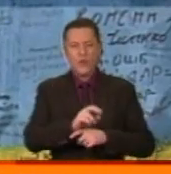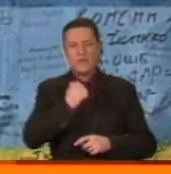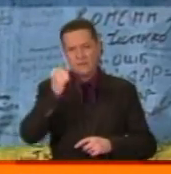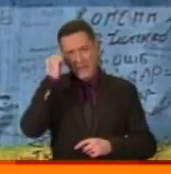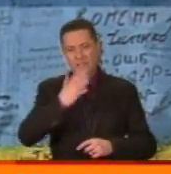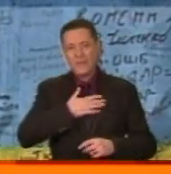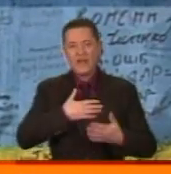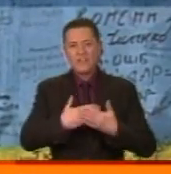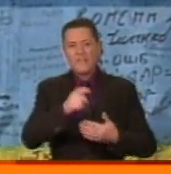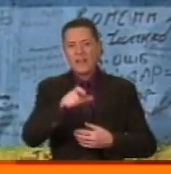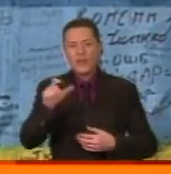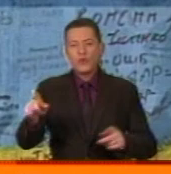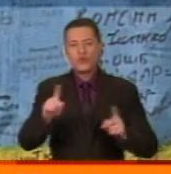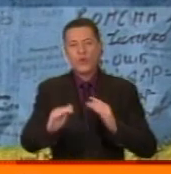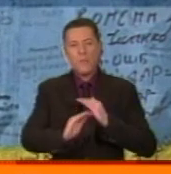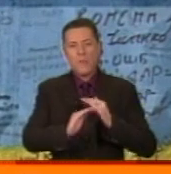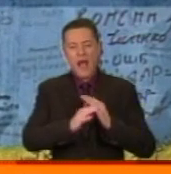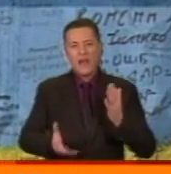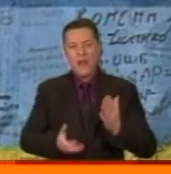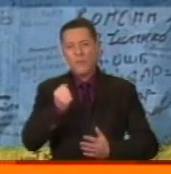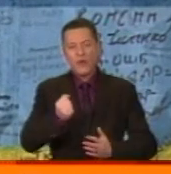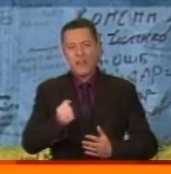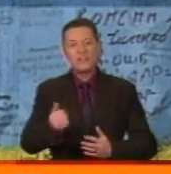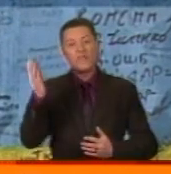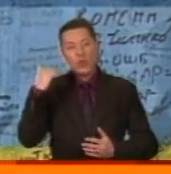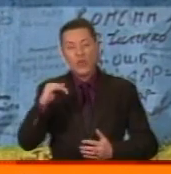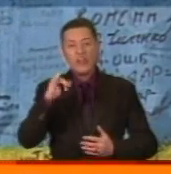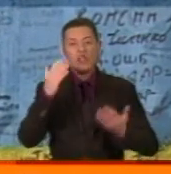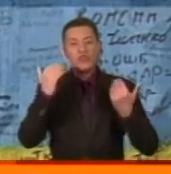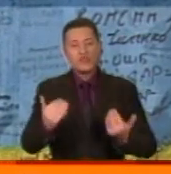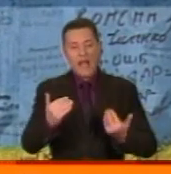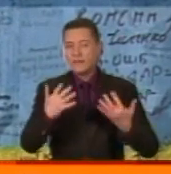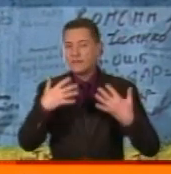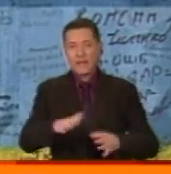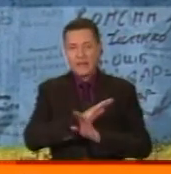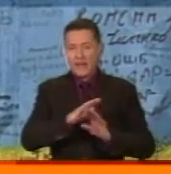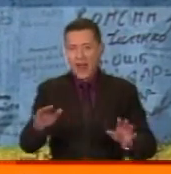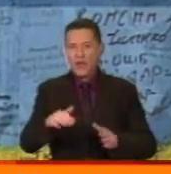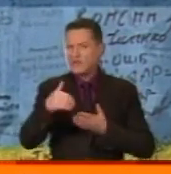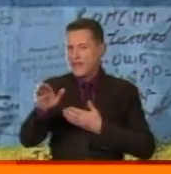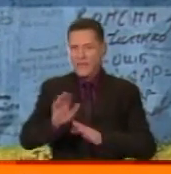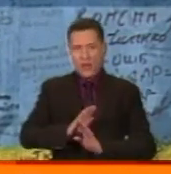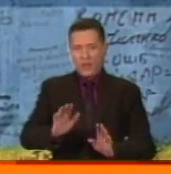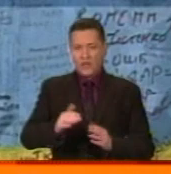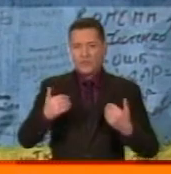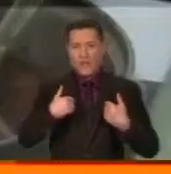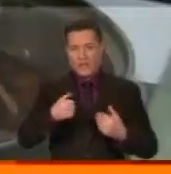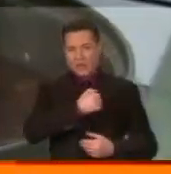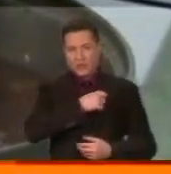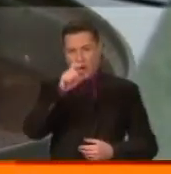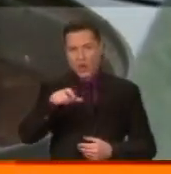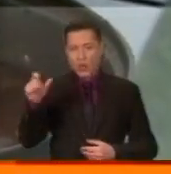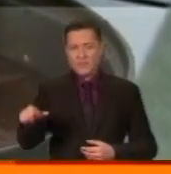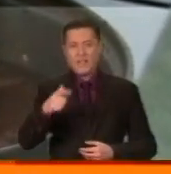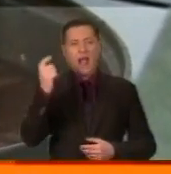волонтерам що помогали поддержували тоді и сечас поддержуют не теряются не отказуются от наших хлопцев